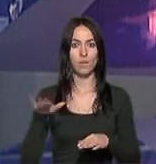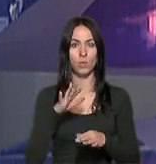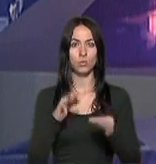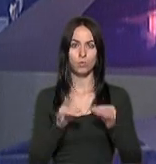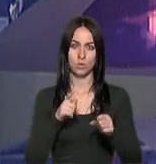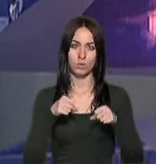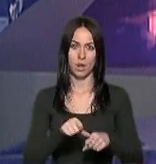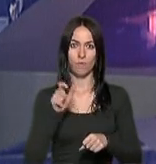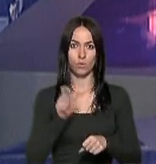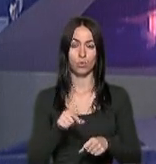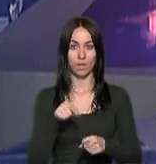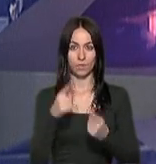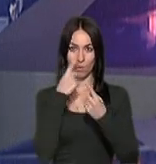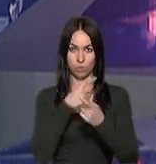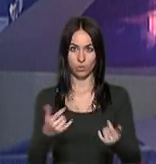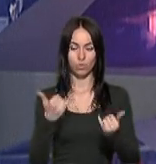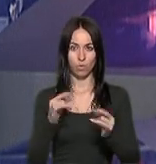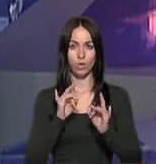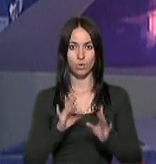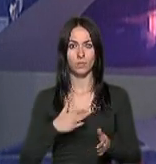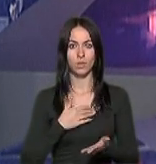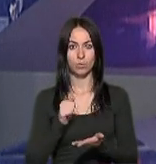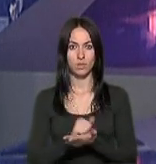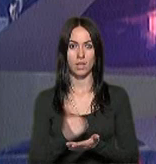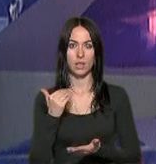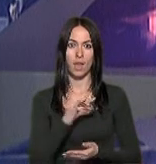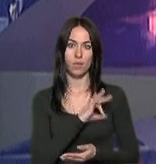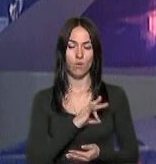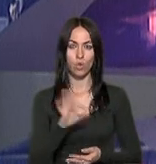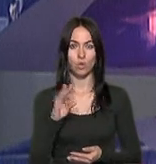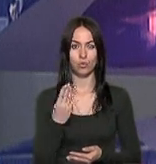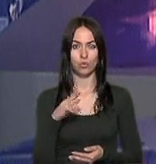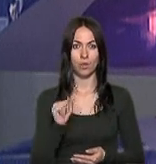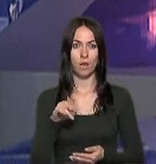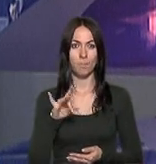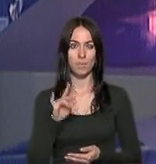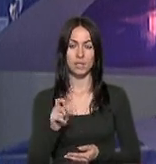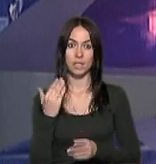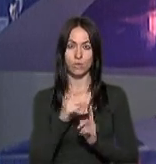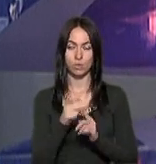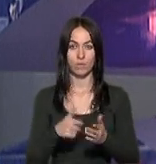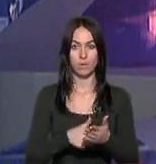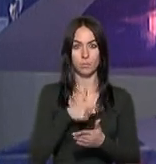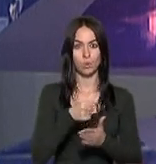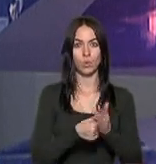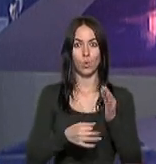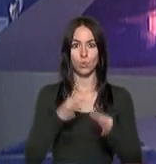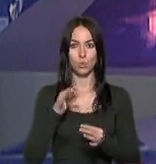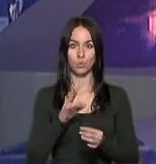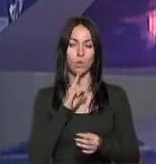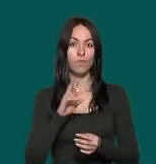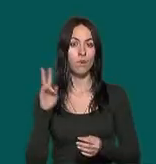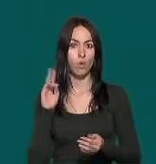Його оголосили сьогодні, розповів кореспондентам Суспільного адвокат Штепи Олександр Шатрін. За його словами, позов до суду подали 2 роки тому.